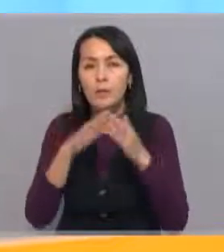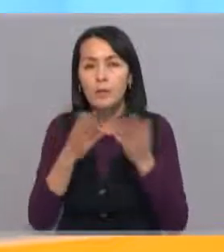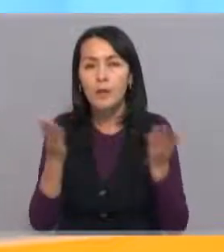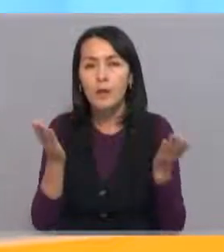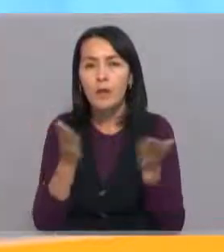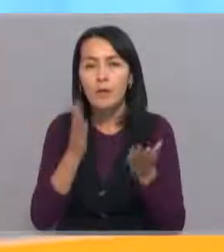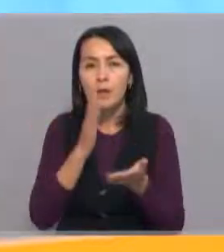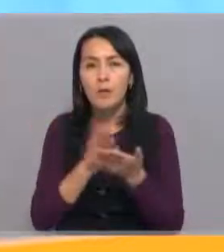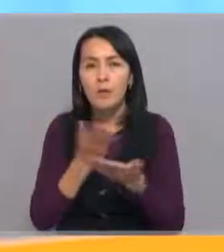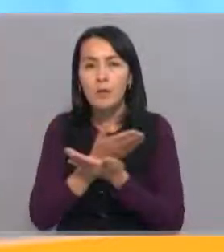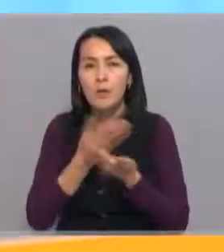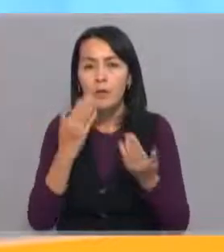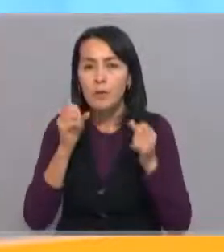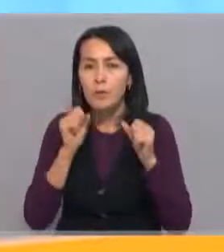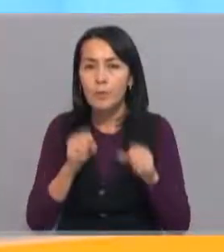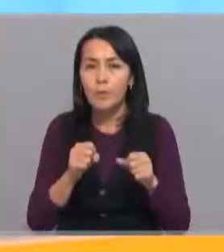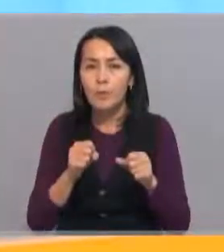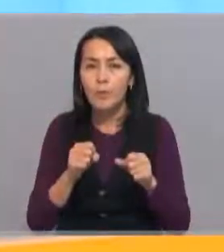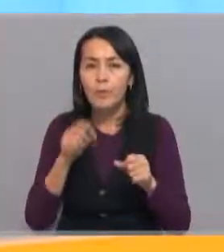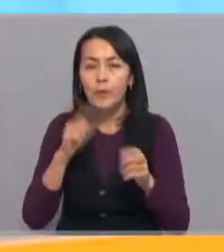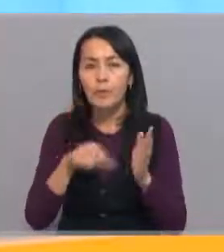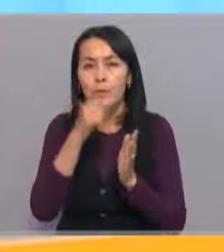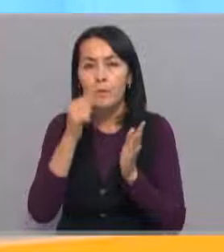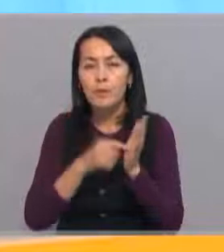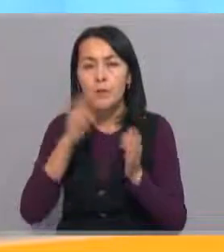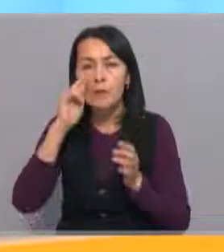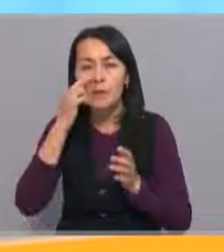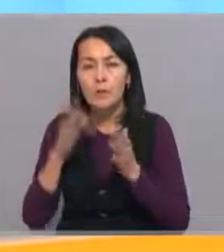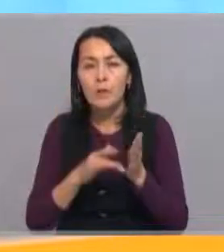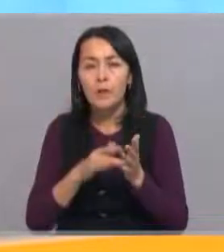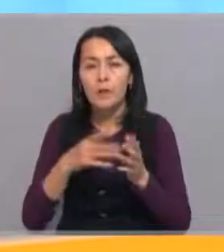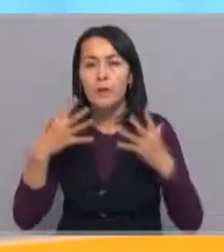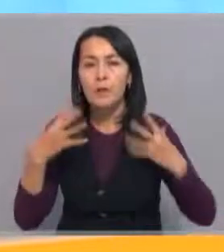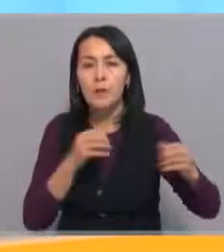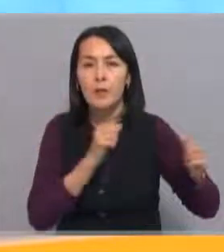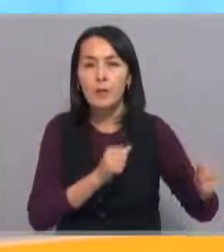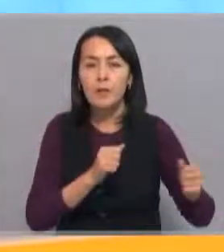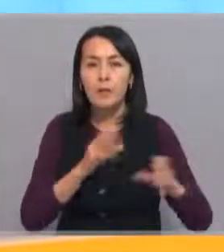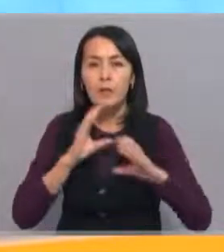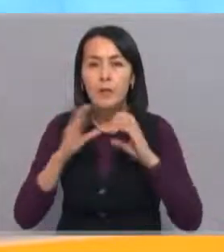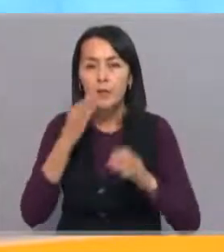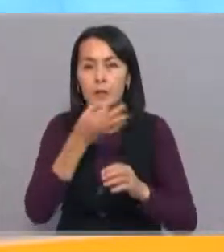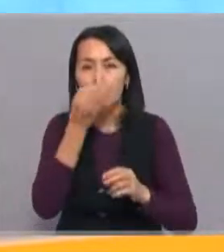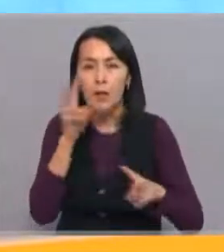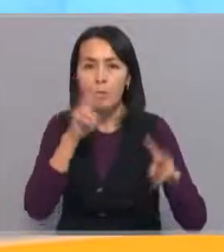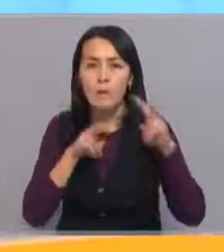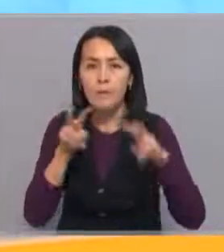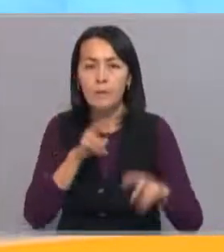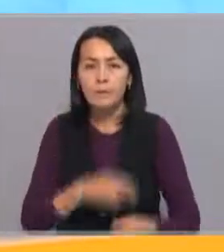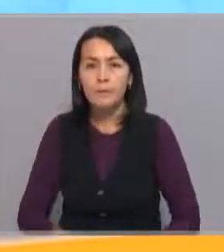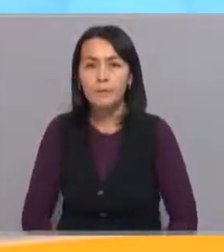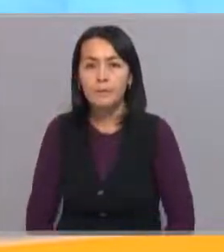қатерлі ісіктің бар жоғын анықтау мүмкін бе? Бұл сұрақтарға Шымкент қалалық қоғамдық денсаулық сақтау институты жауап іздеп көрді.